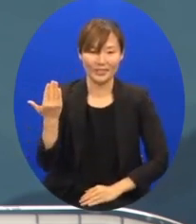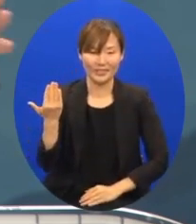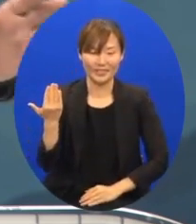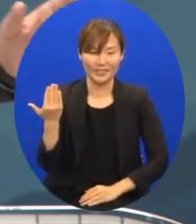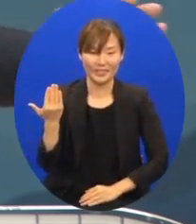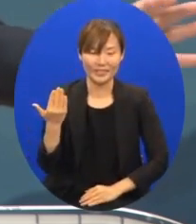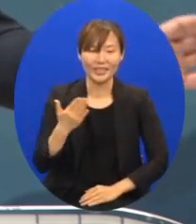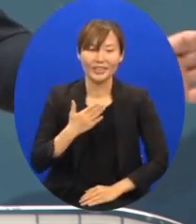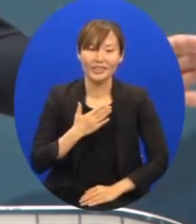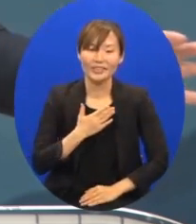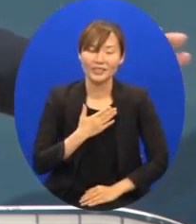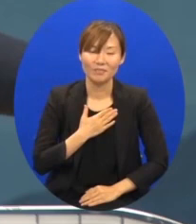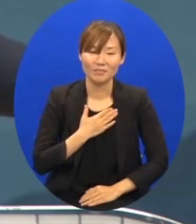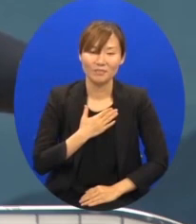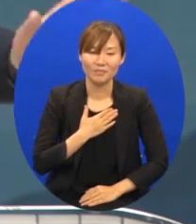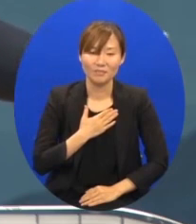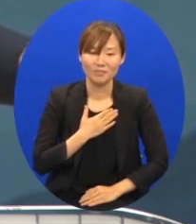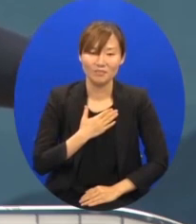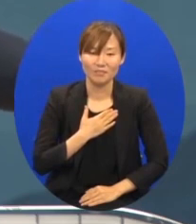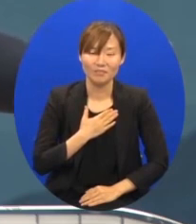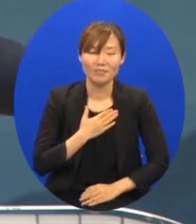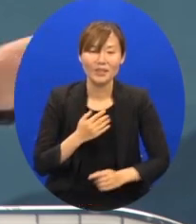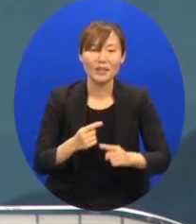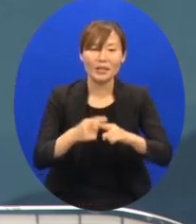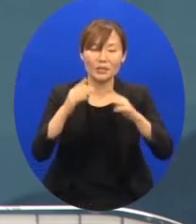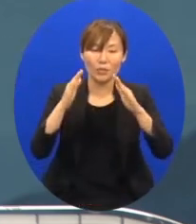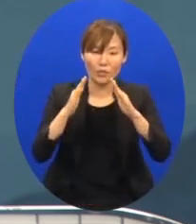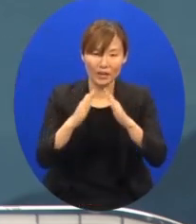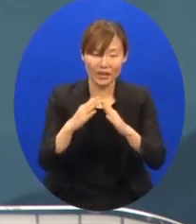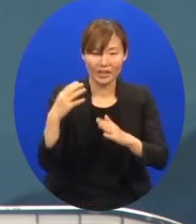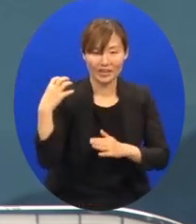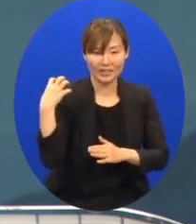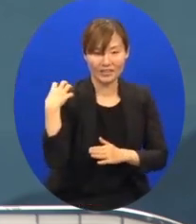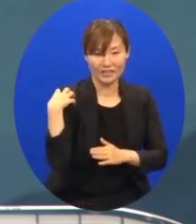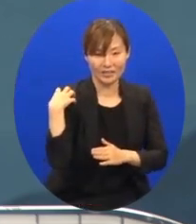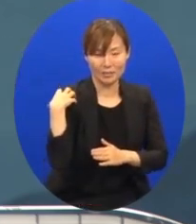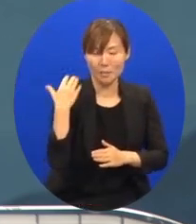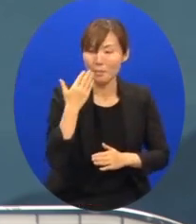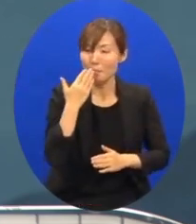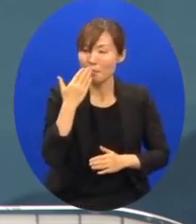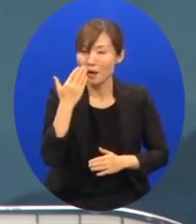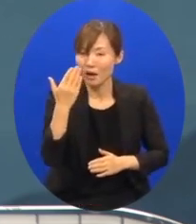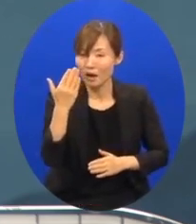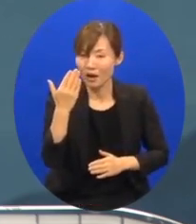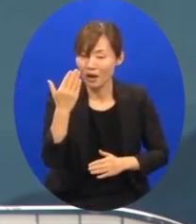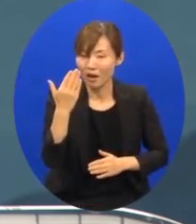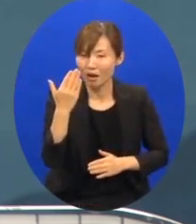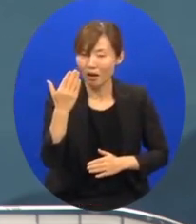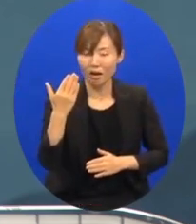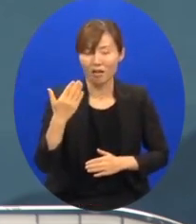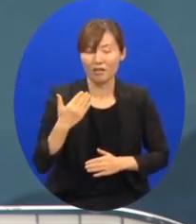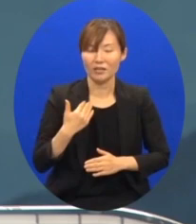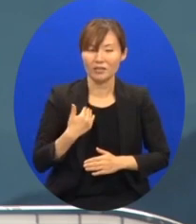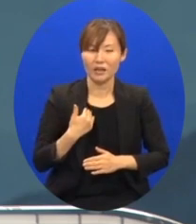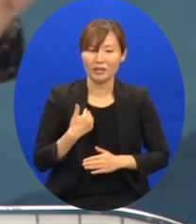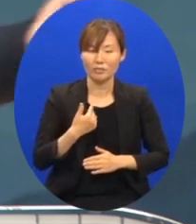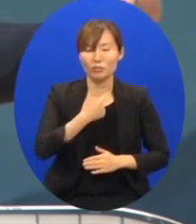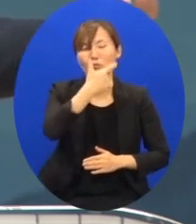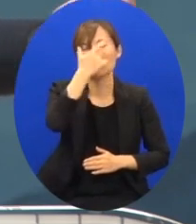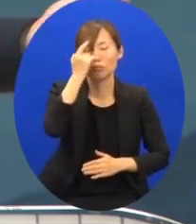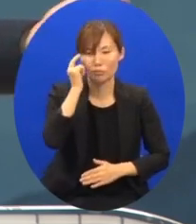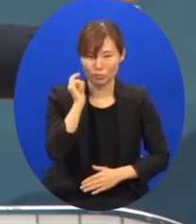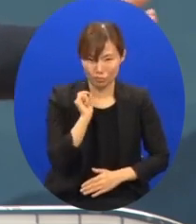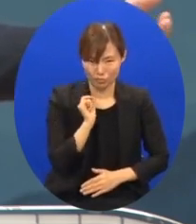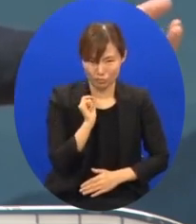저는 이런 교회를 다님 할 수 있는 그런 수준의 목사가 못됩니다 저는 여러분